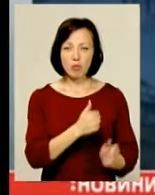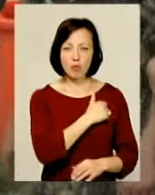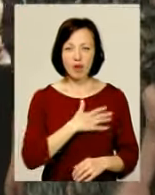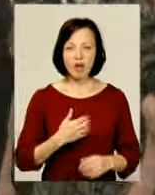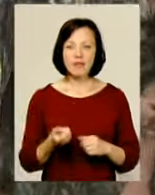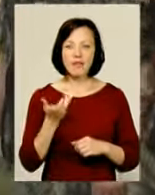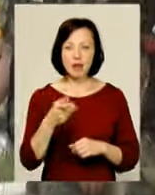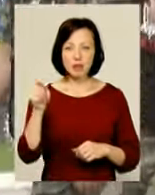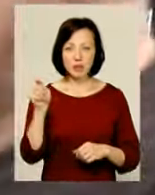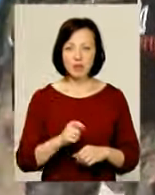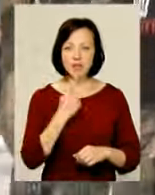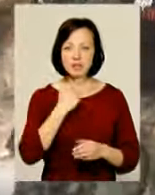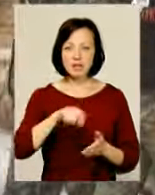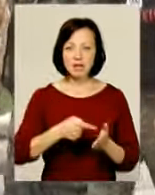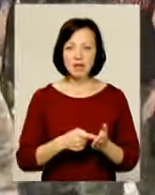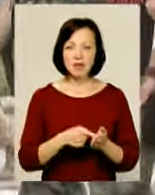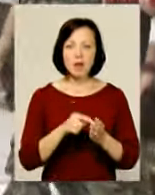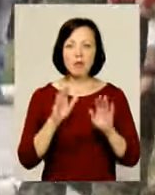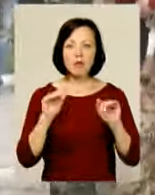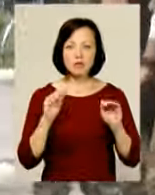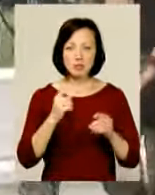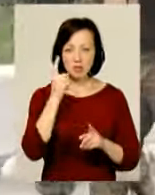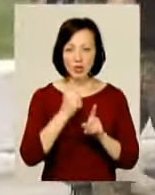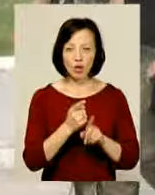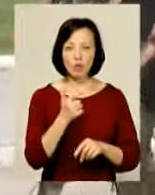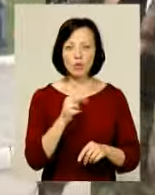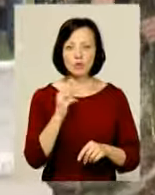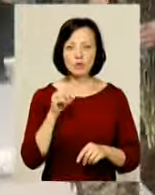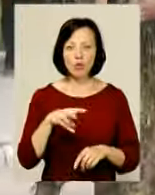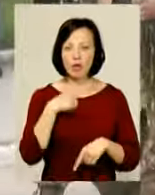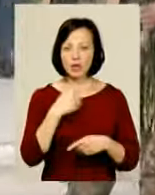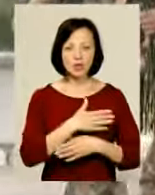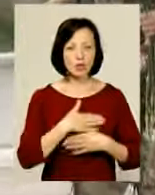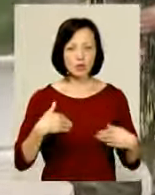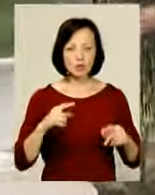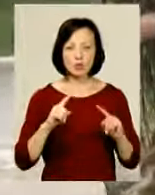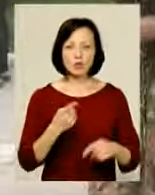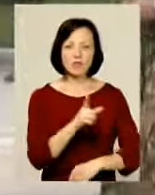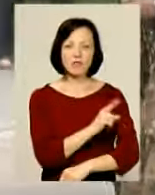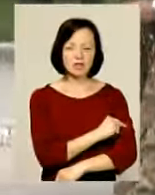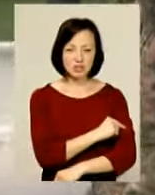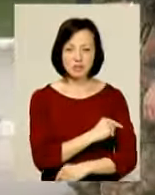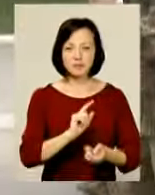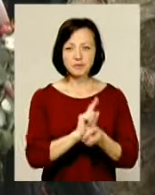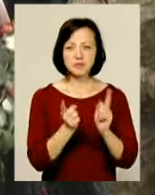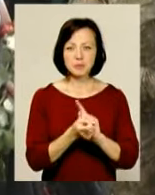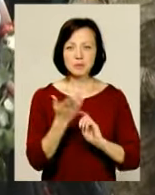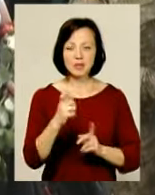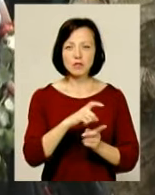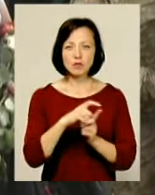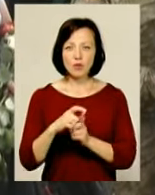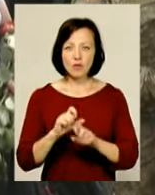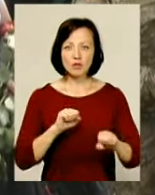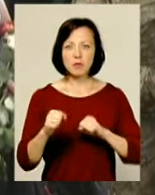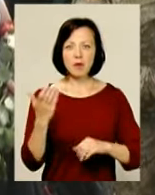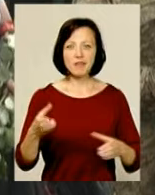декілька з них приїхали у Красилів попрощатися з побратимом Гуцулом. Говорити не хочуть, бо дуже виснажені. Замість них слово бере сотник